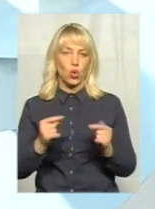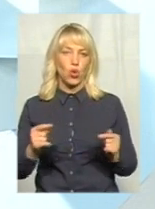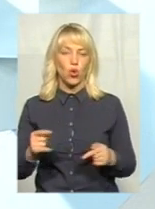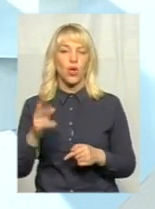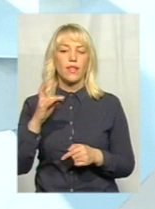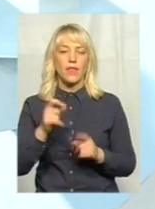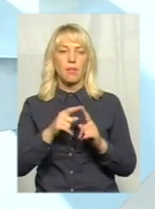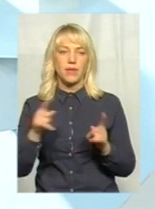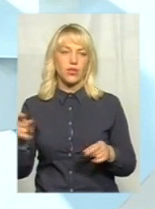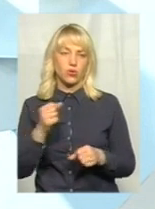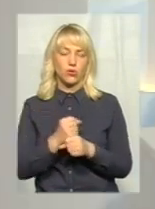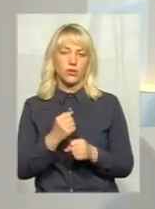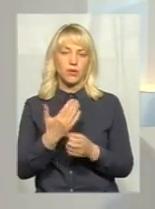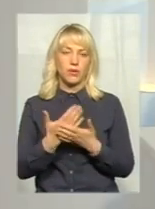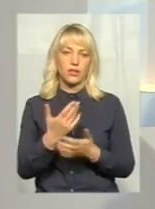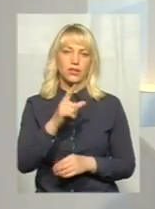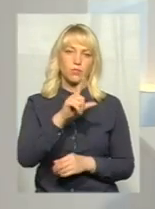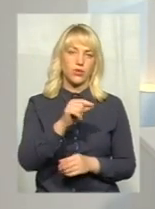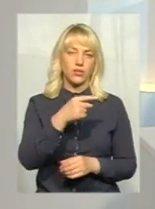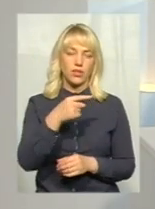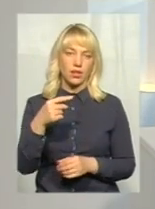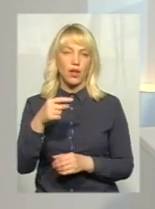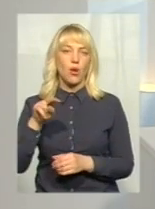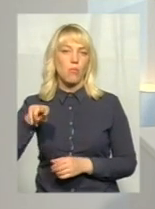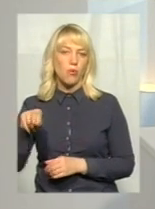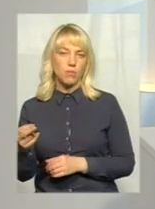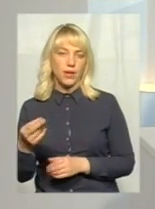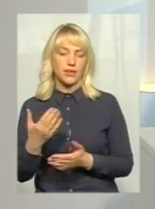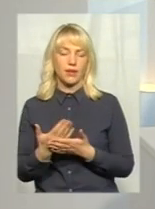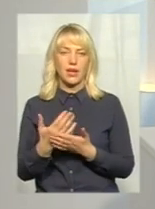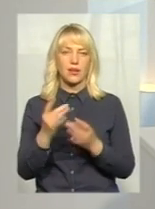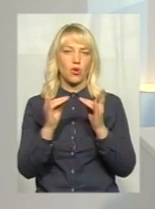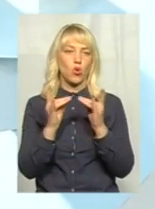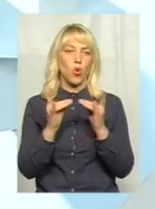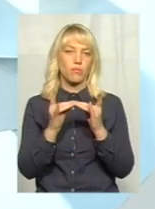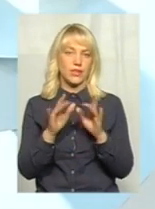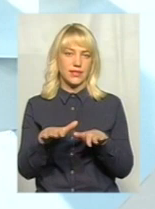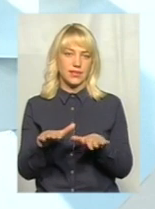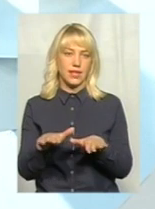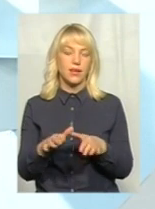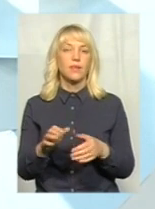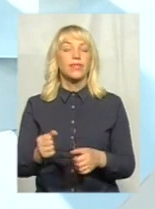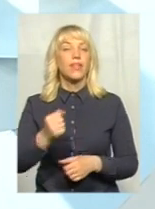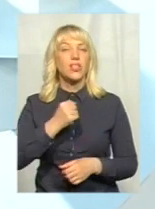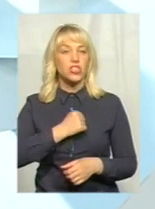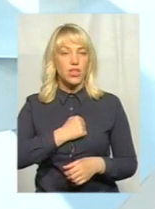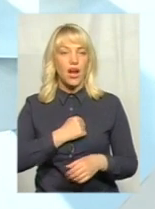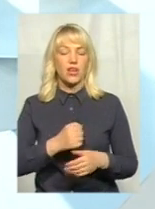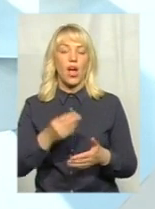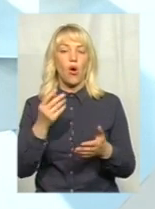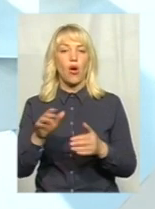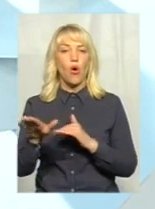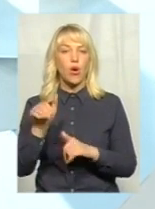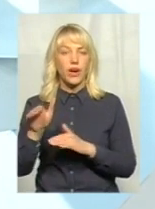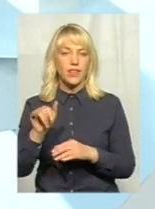роботи, навіть на тих там з понеділка по п'ятницю, якусь там койко-місце. На жаль, вартість оренди на сьогоднішній день житла